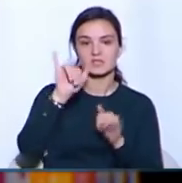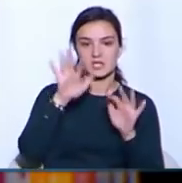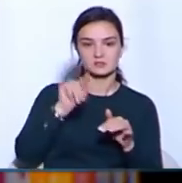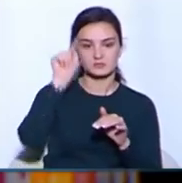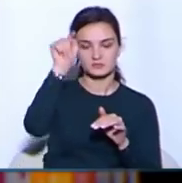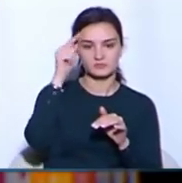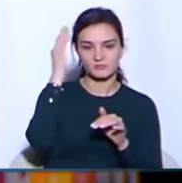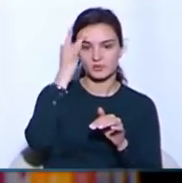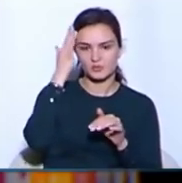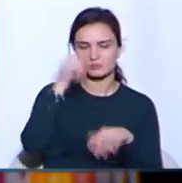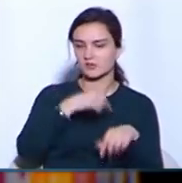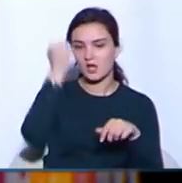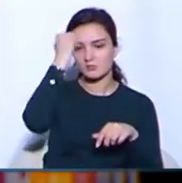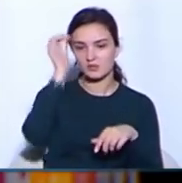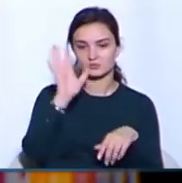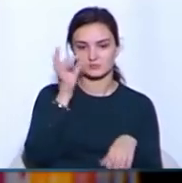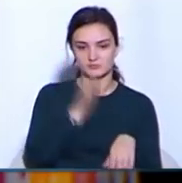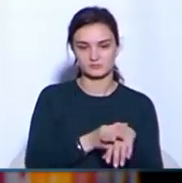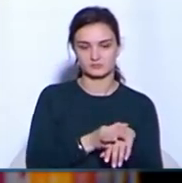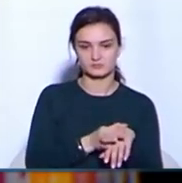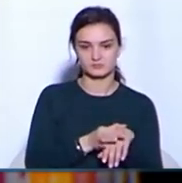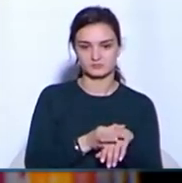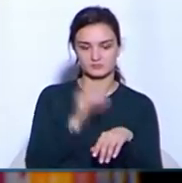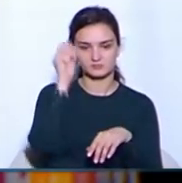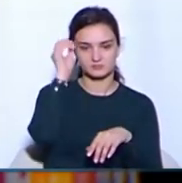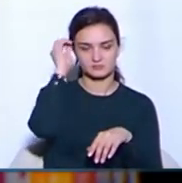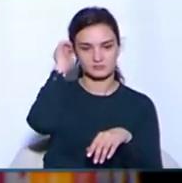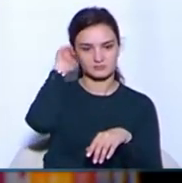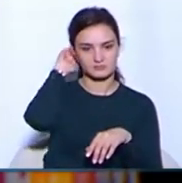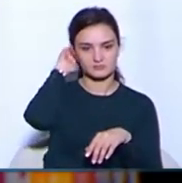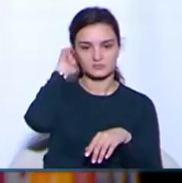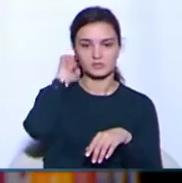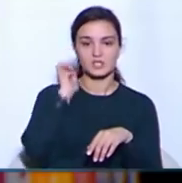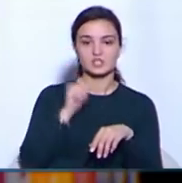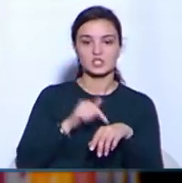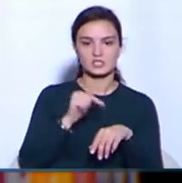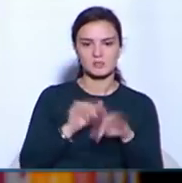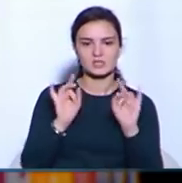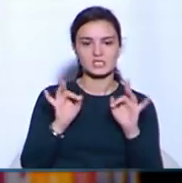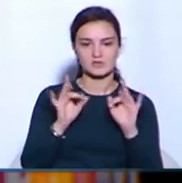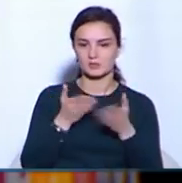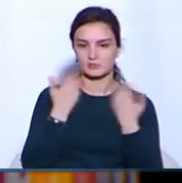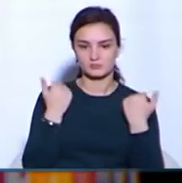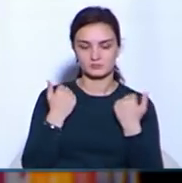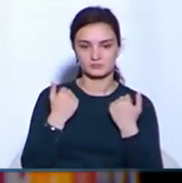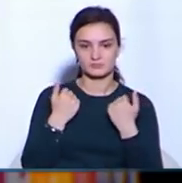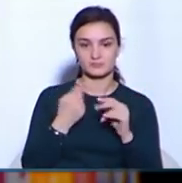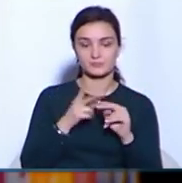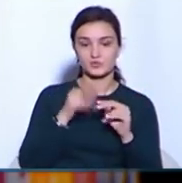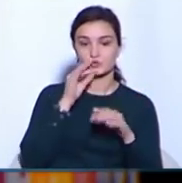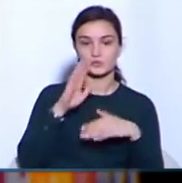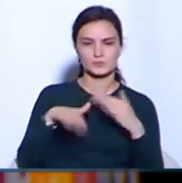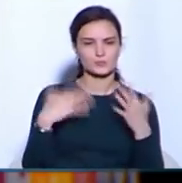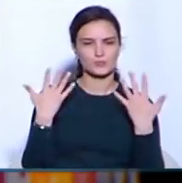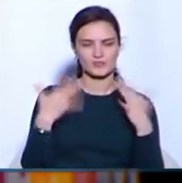და მივიჩქაროდი, რომ იმ მომენტში ანუ ცოტა დაბლოკა ეს შეგრძნება და ანუ ტკივილიც კი არ მიგრძნია. მაშინ როცა შემდეგ